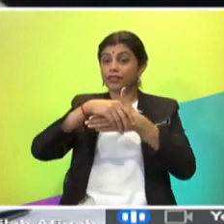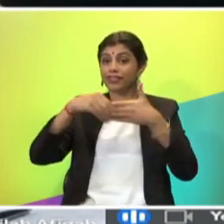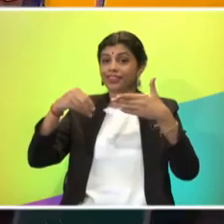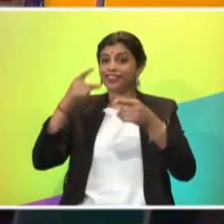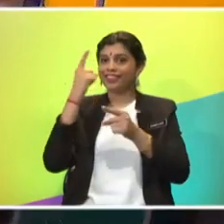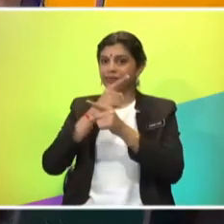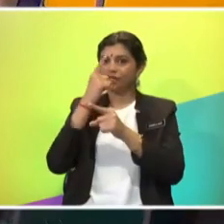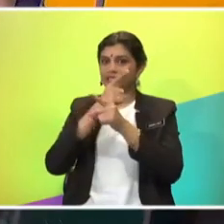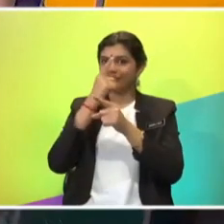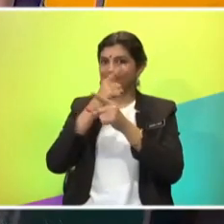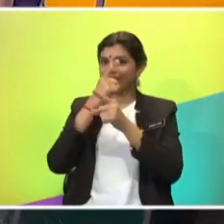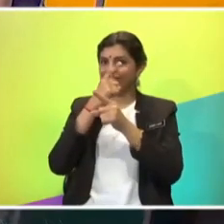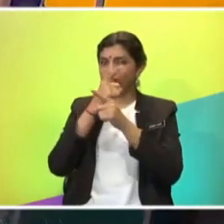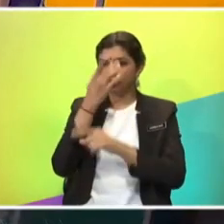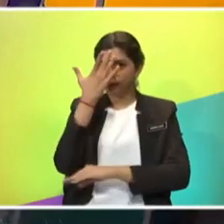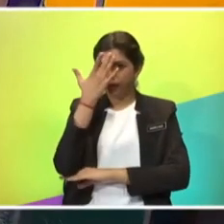20 ringgit.